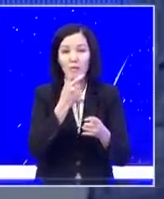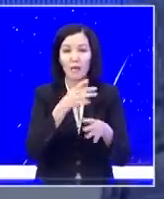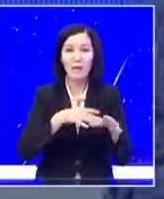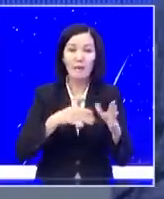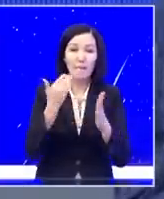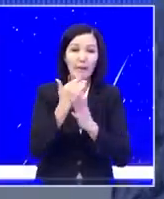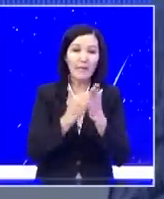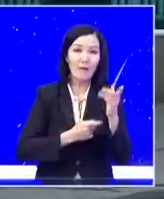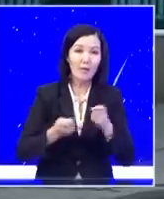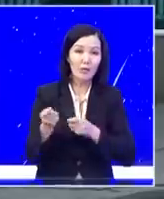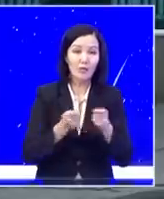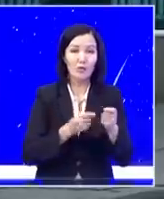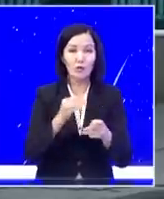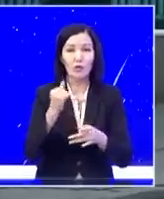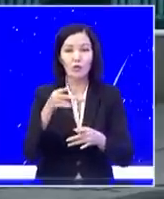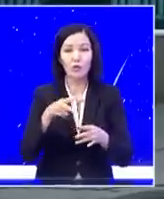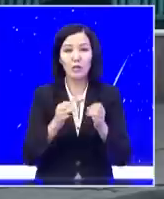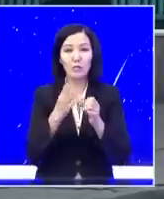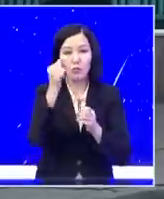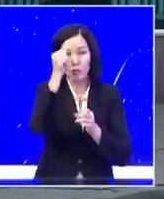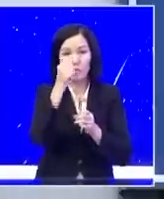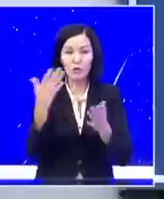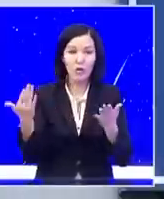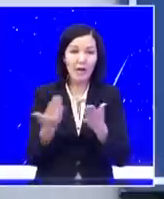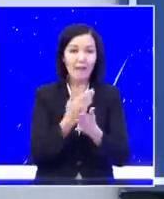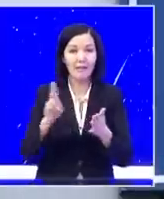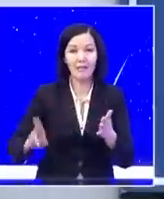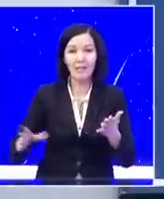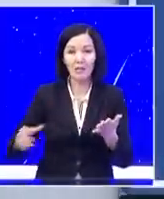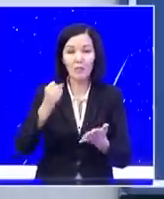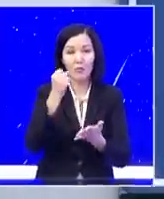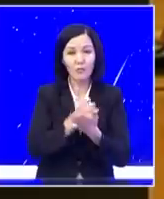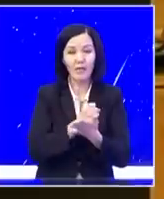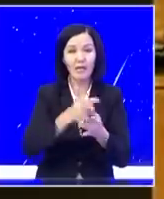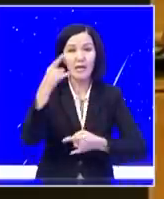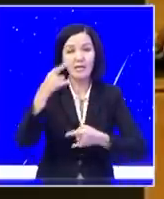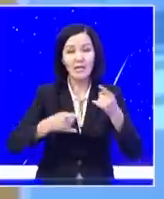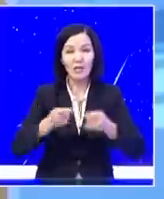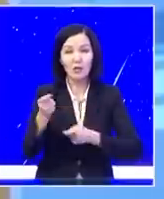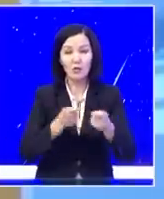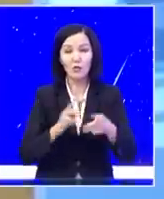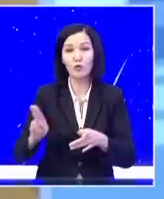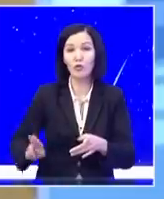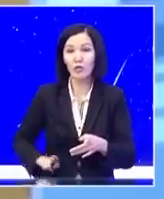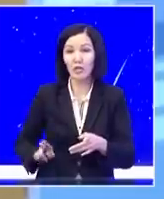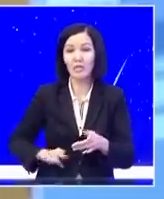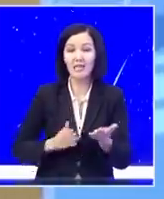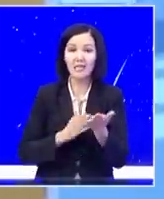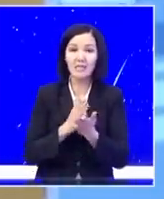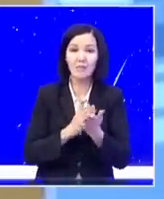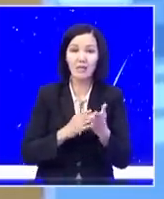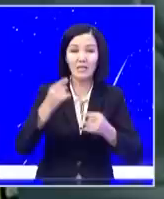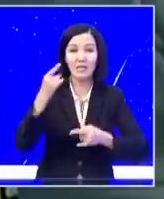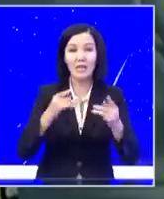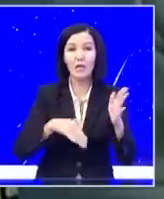2014 жылдың күзі Жетісуға қайта басшы болып тағайындалды. Елге танымал тележүргізушінің директор болуымен арнаның абыройы